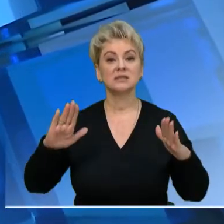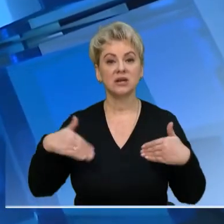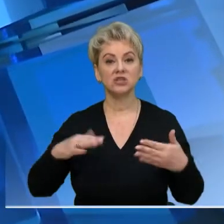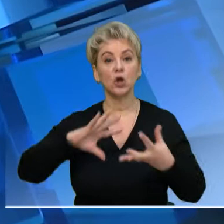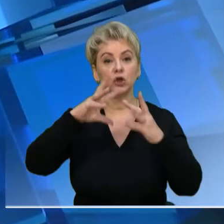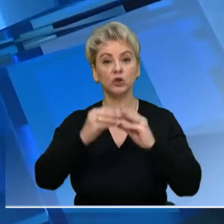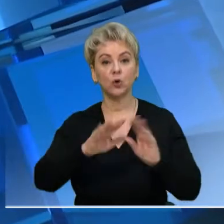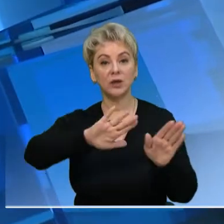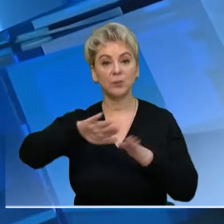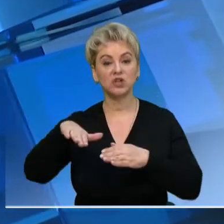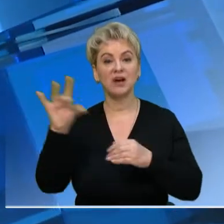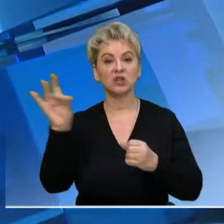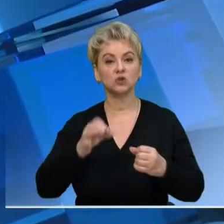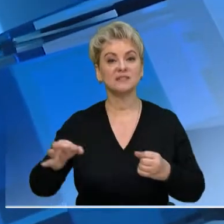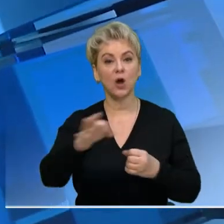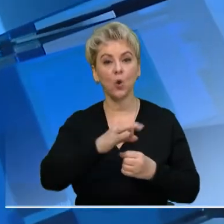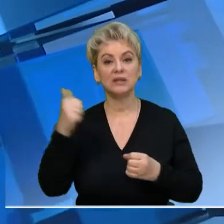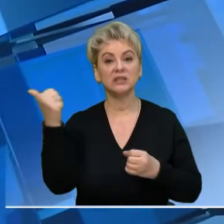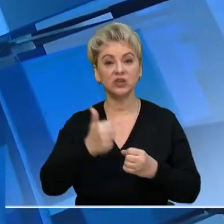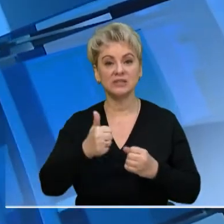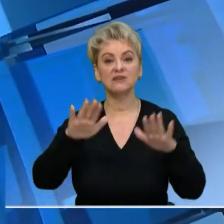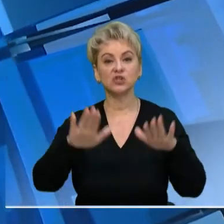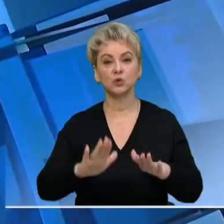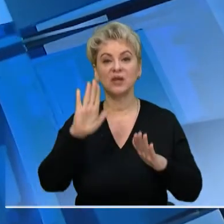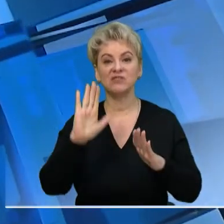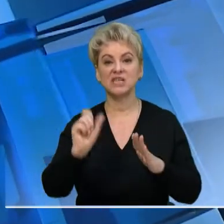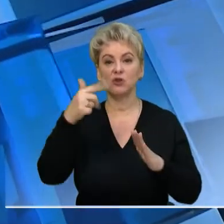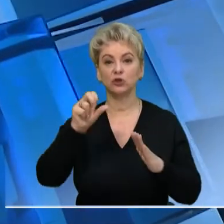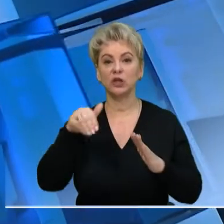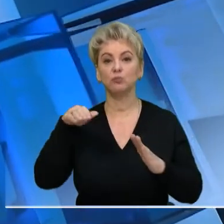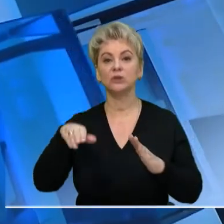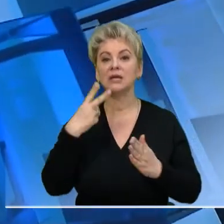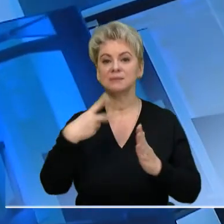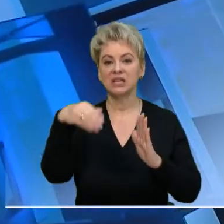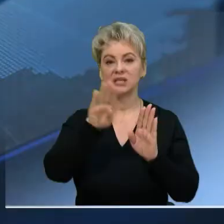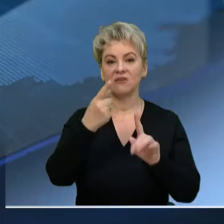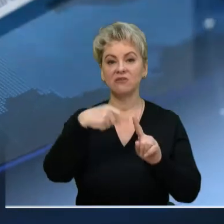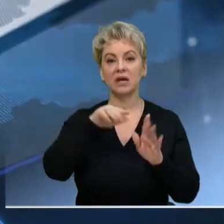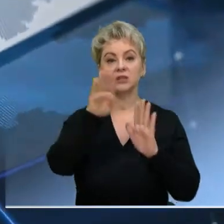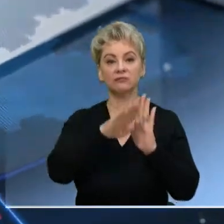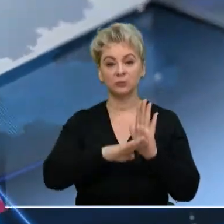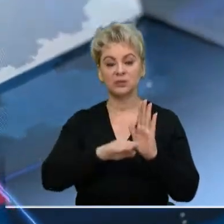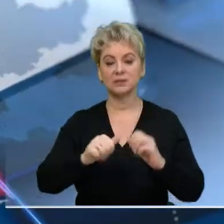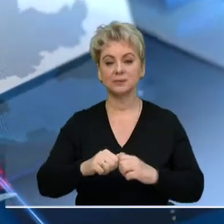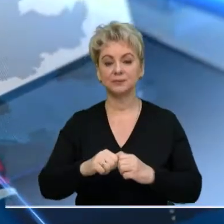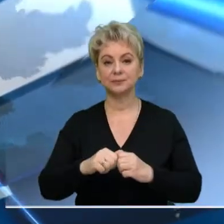Здравствуйте! Это итоги прошедшей в Ростовской области недели. В студии Всеволод Гимбут. Смотрите в этом выпуске.